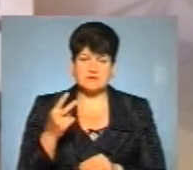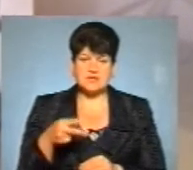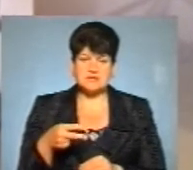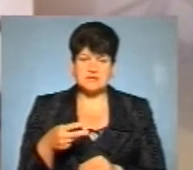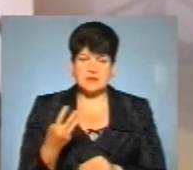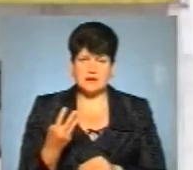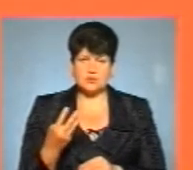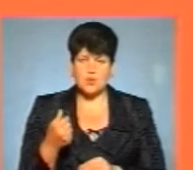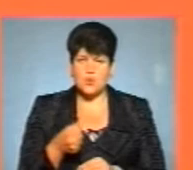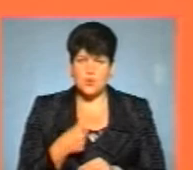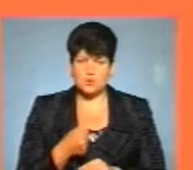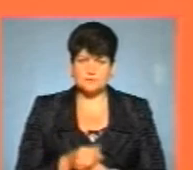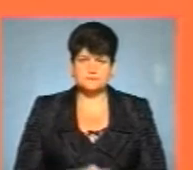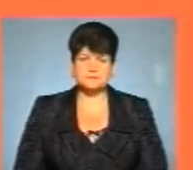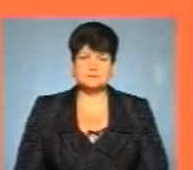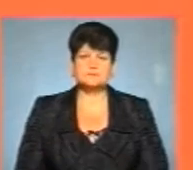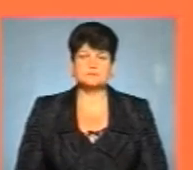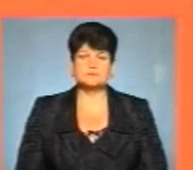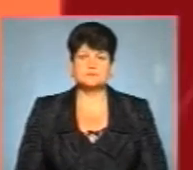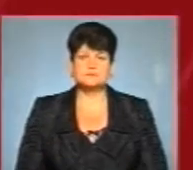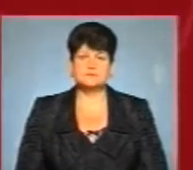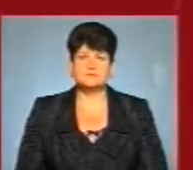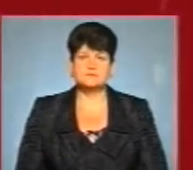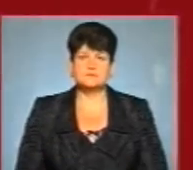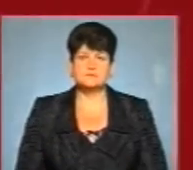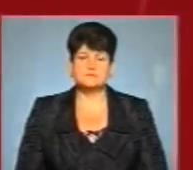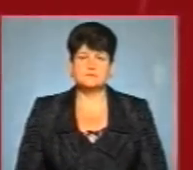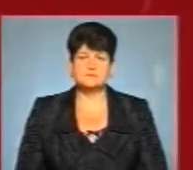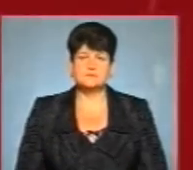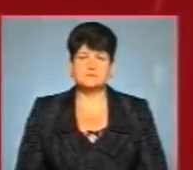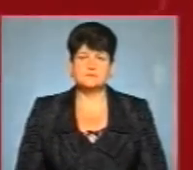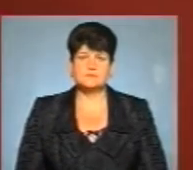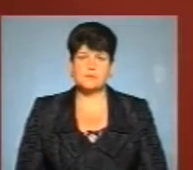вересня 2023 року.